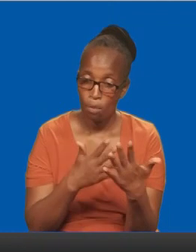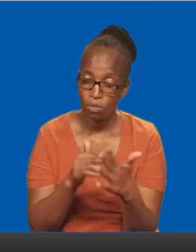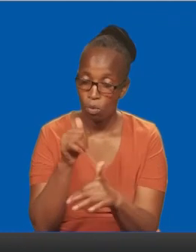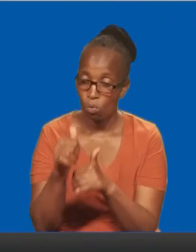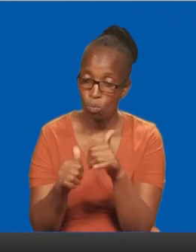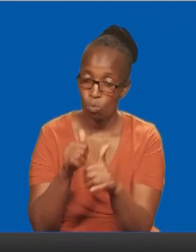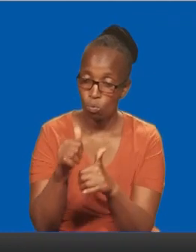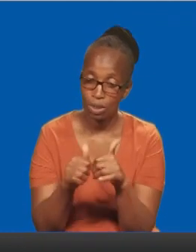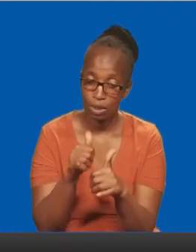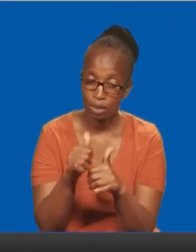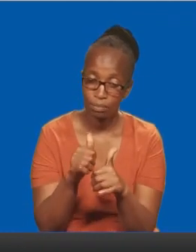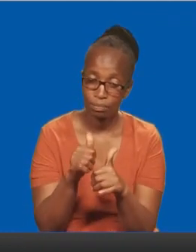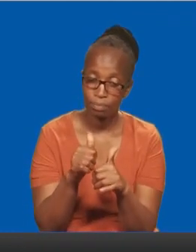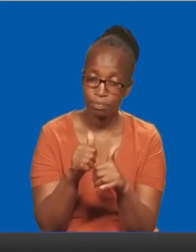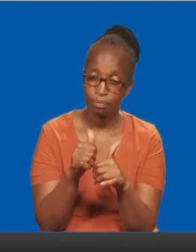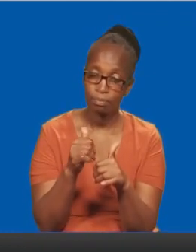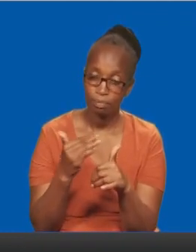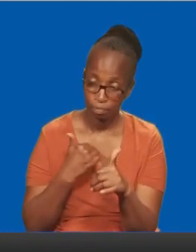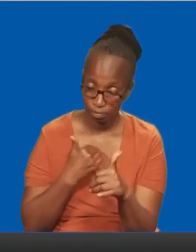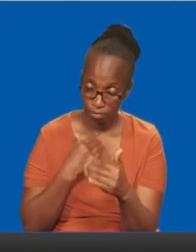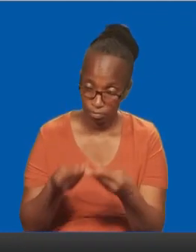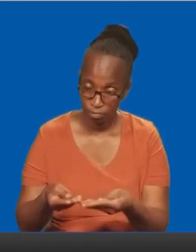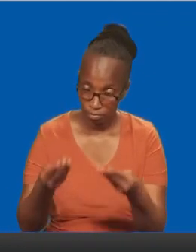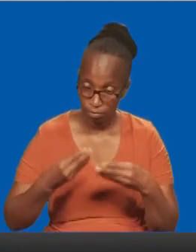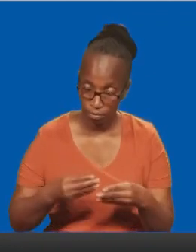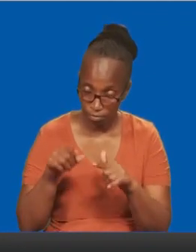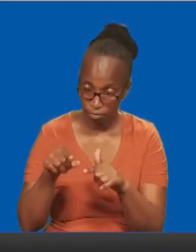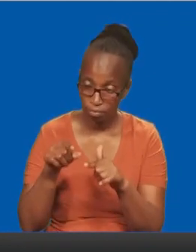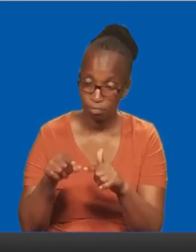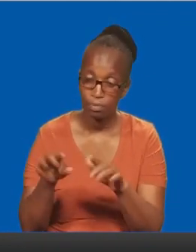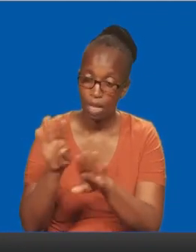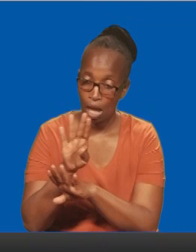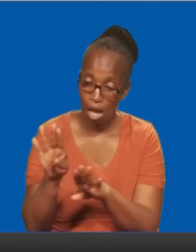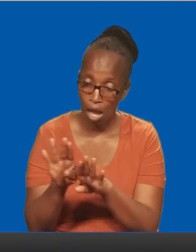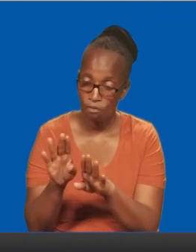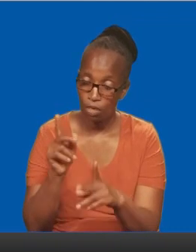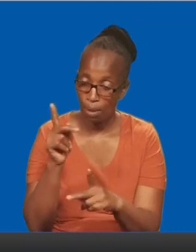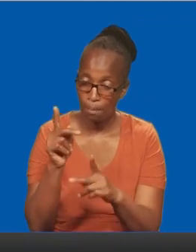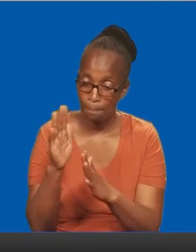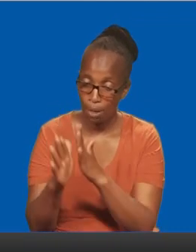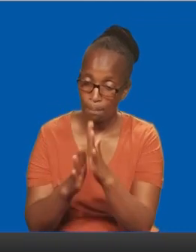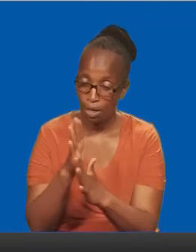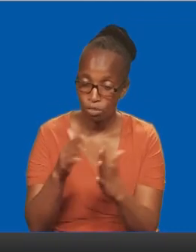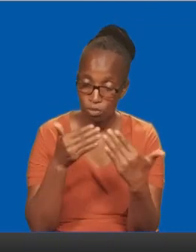received proposals of the names that should form our artisanal mining committee